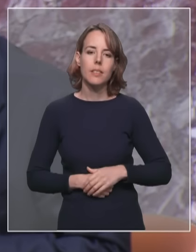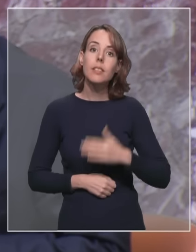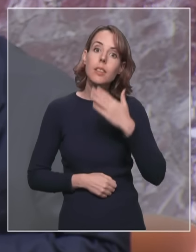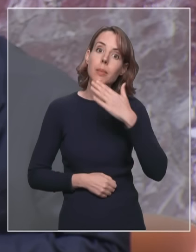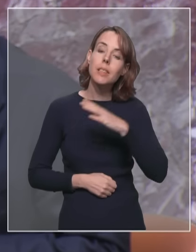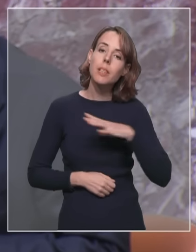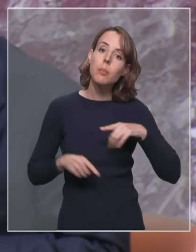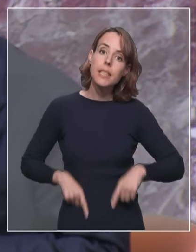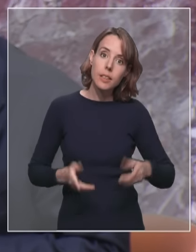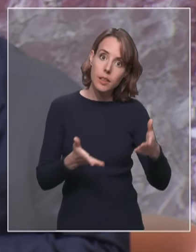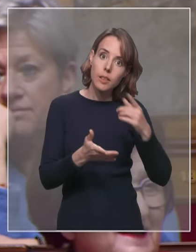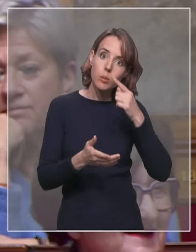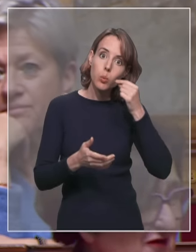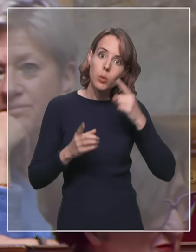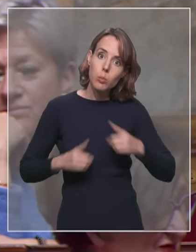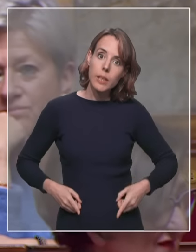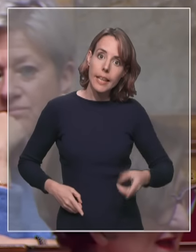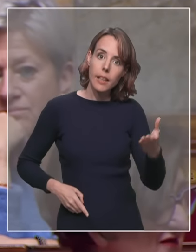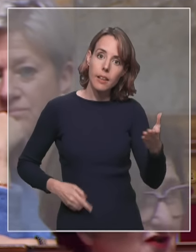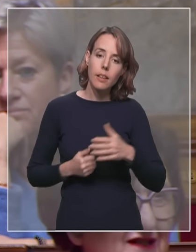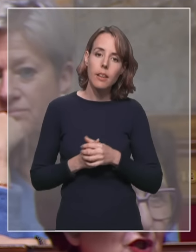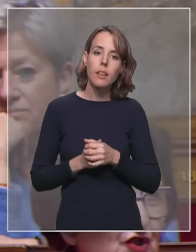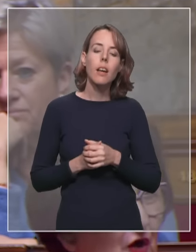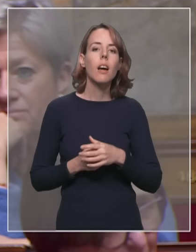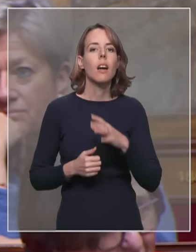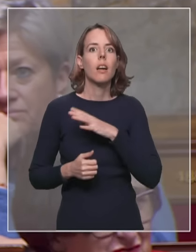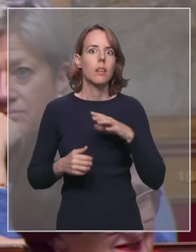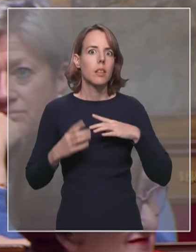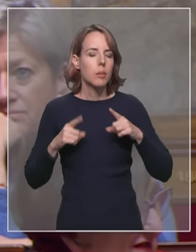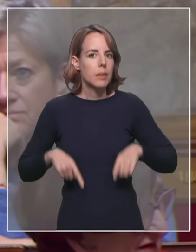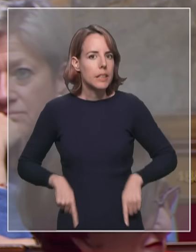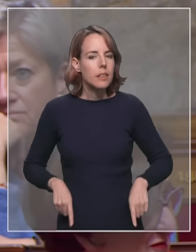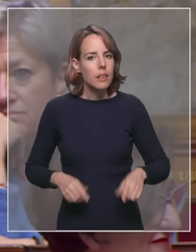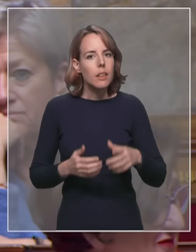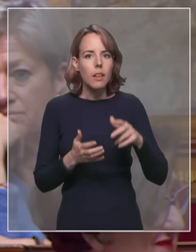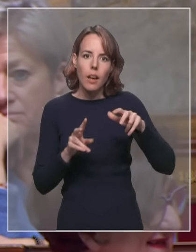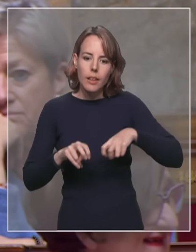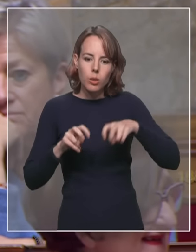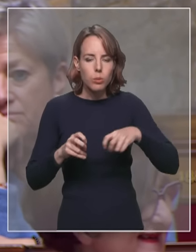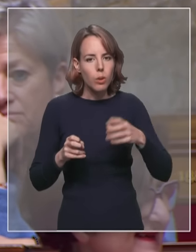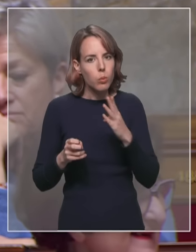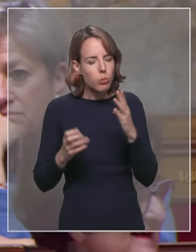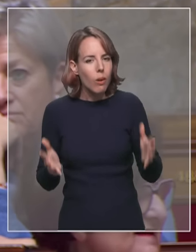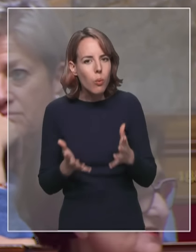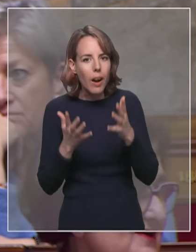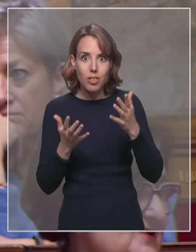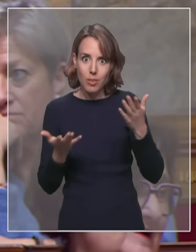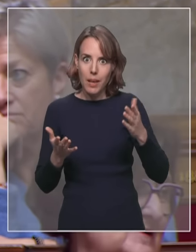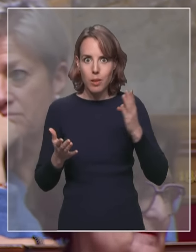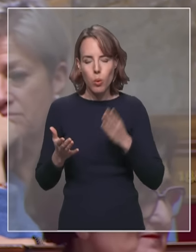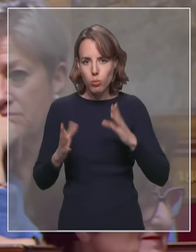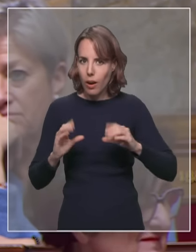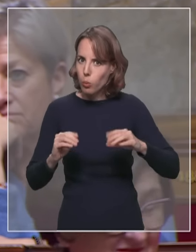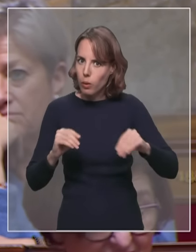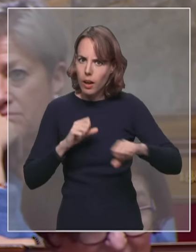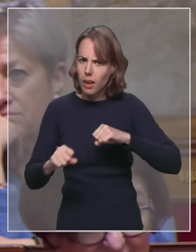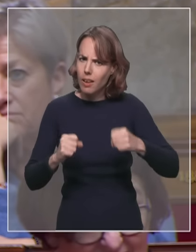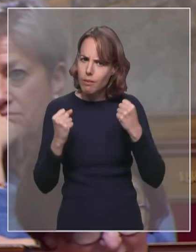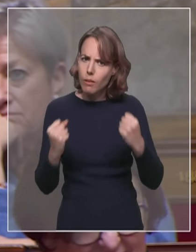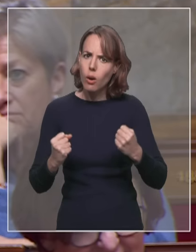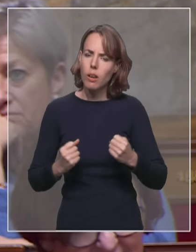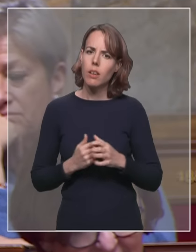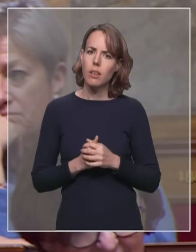député. Madame la ministre, les agriculteurs sont sensibles aux paroles positives, mais ils ont évidemment besoin d'actes concrets et forts. Et je pense